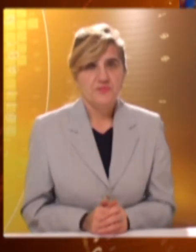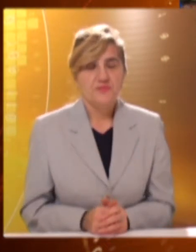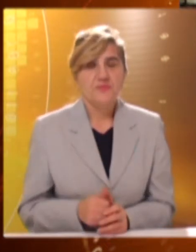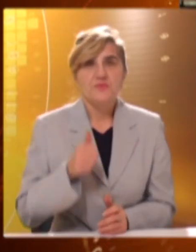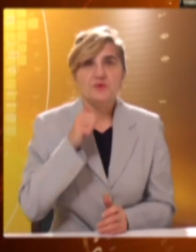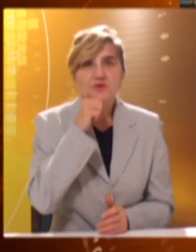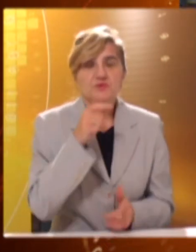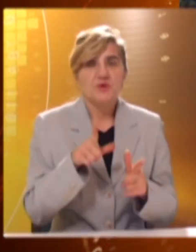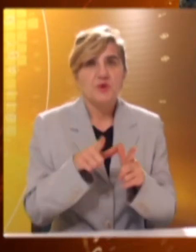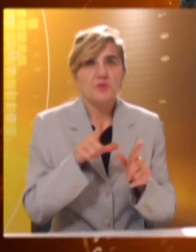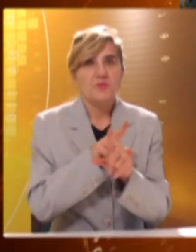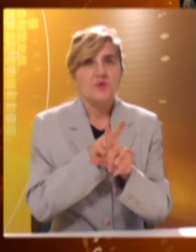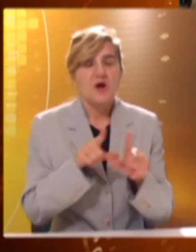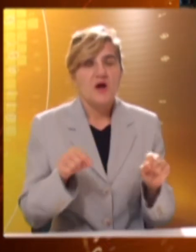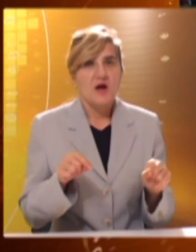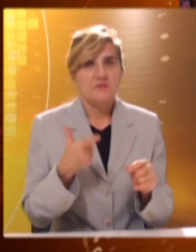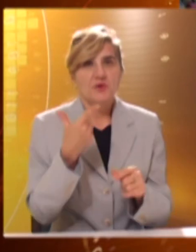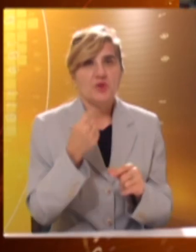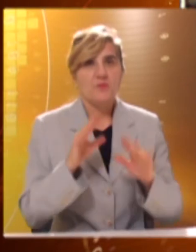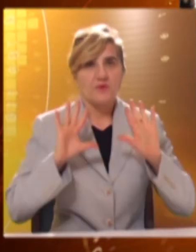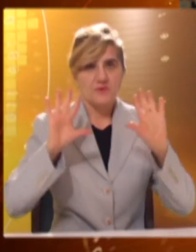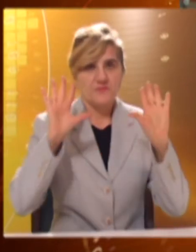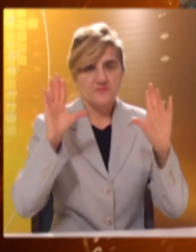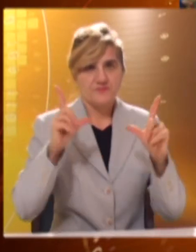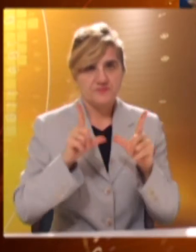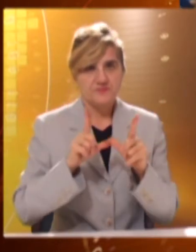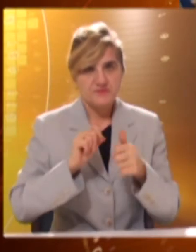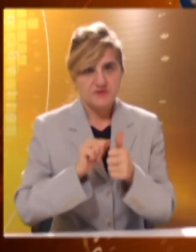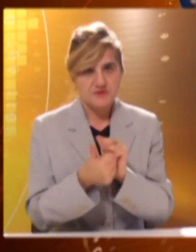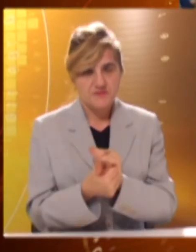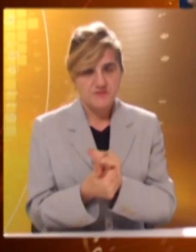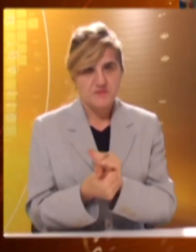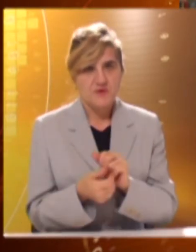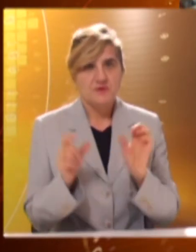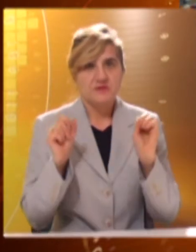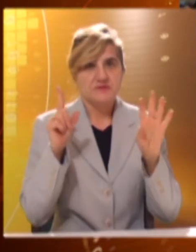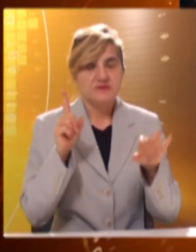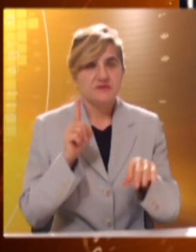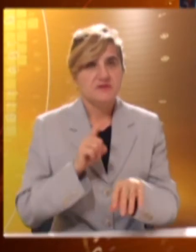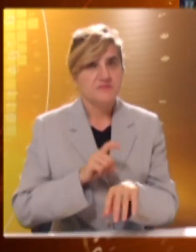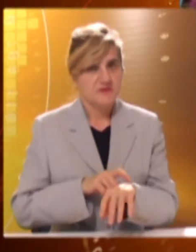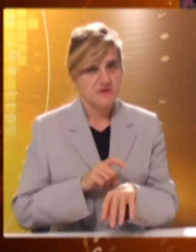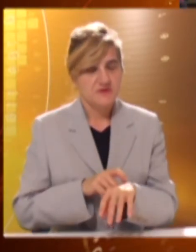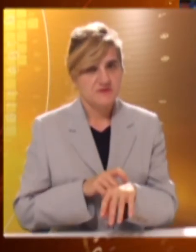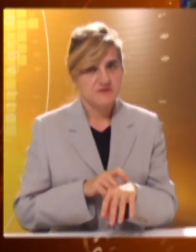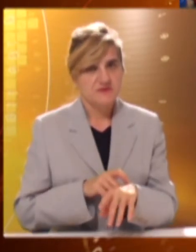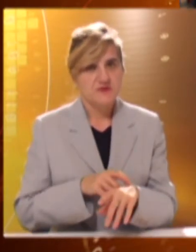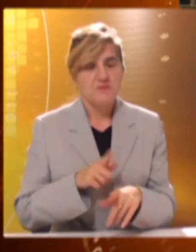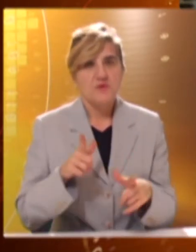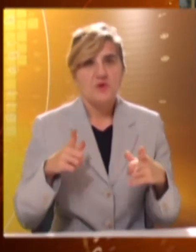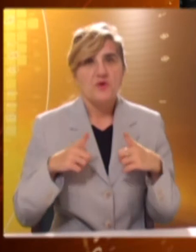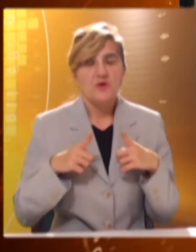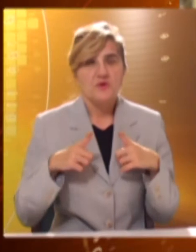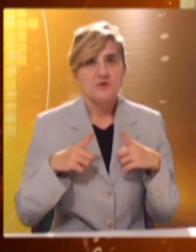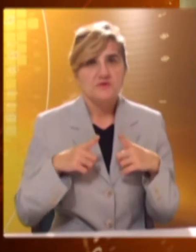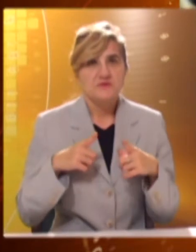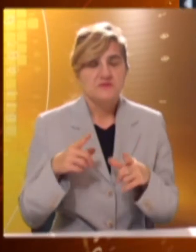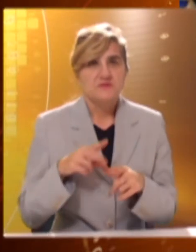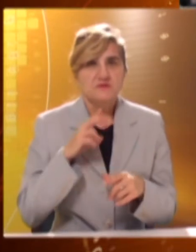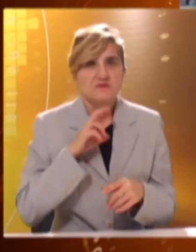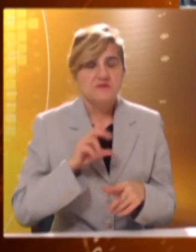Sutra u hali sportova dupli odbojkaški program. Odbojkaši Spartaka od 17. časova u nastavku takmičenja prve lige dočekuju